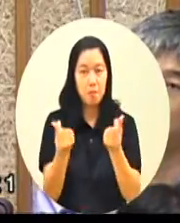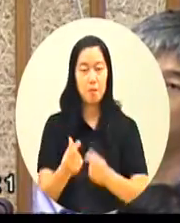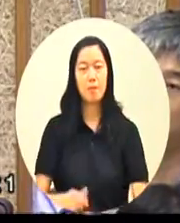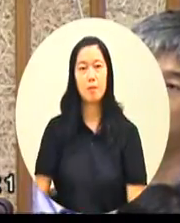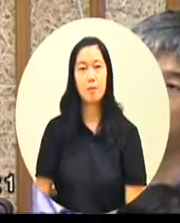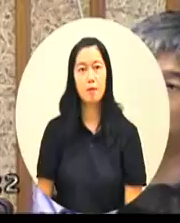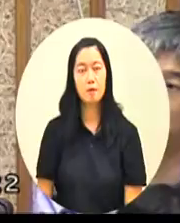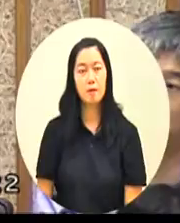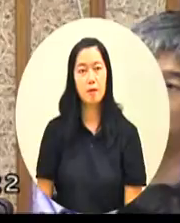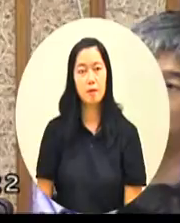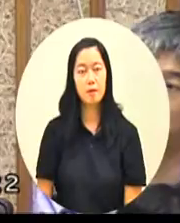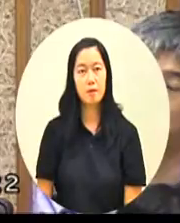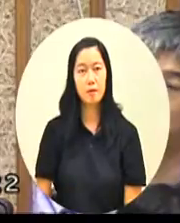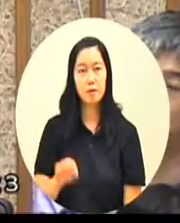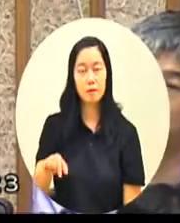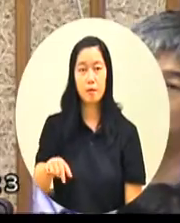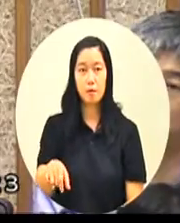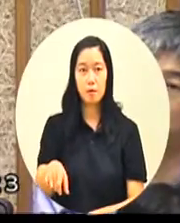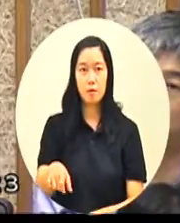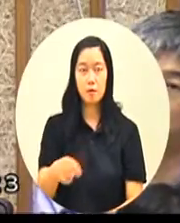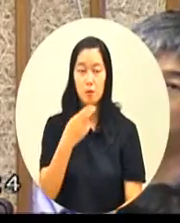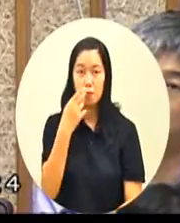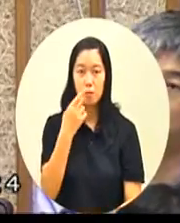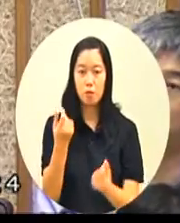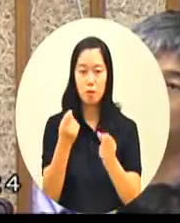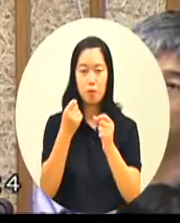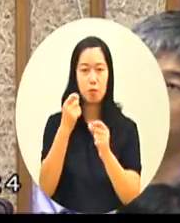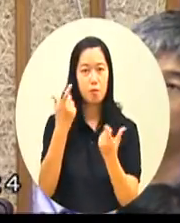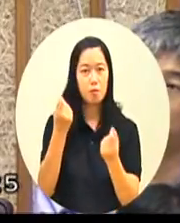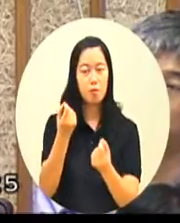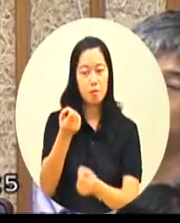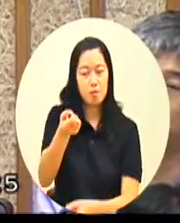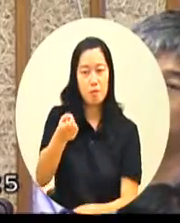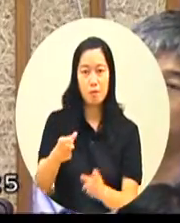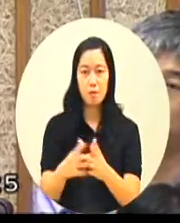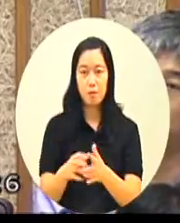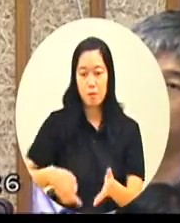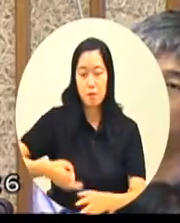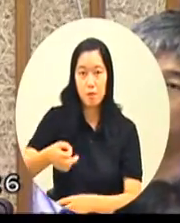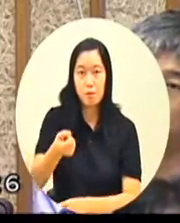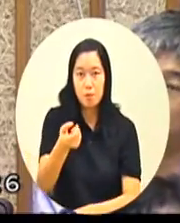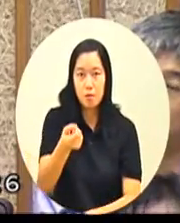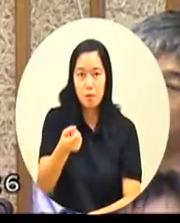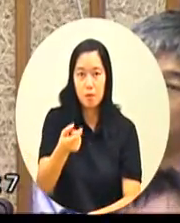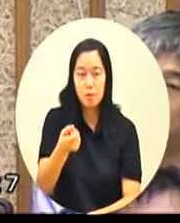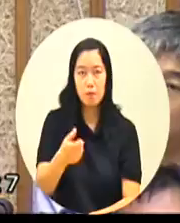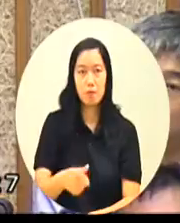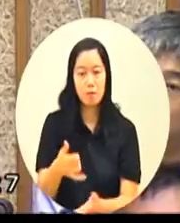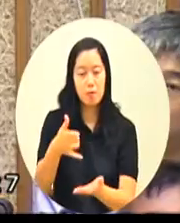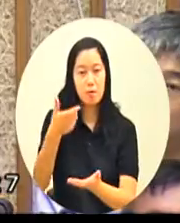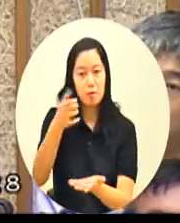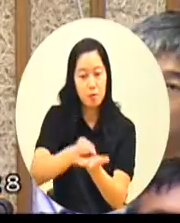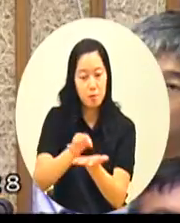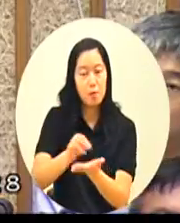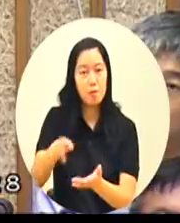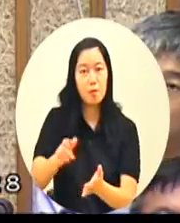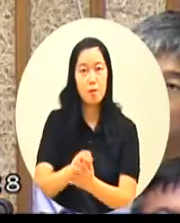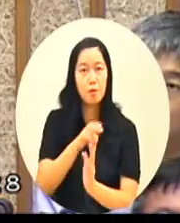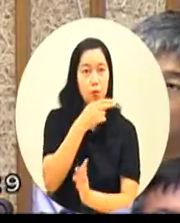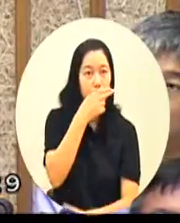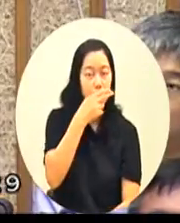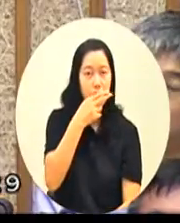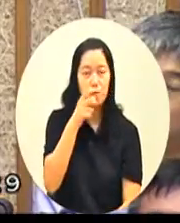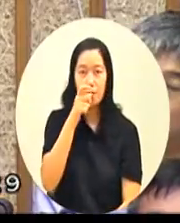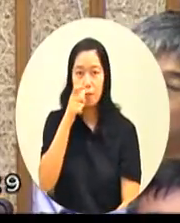啊，它这一个酒品大部分都是低价的。譬如说他烟酒税，他烟酒税就100块，但是他卖